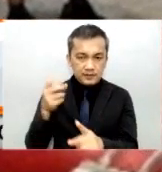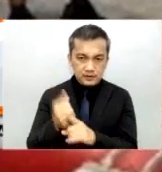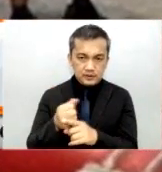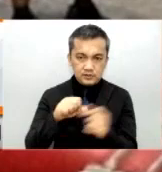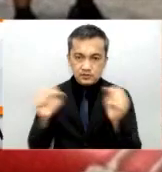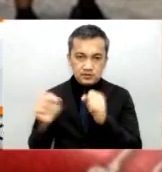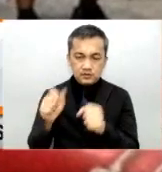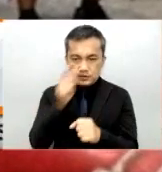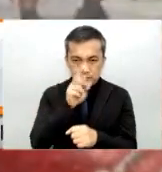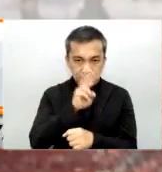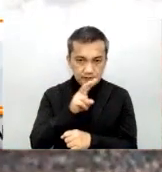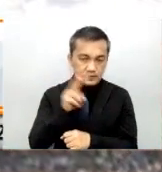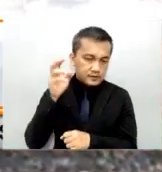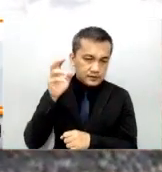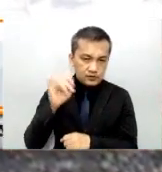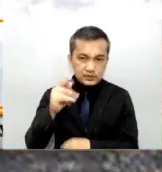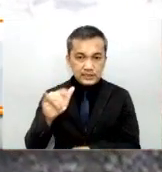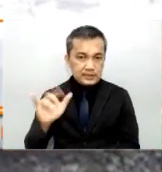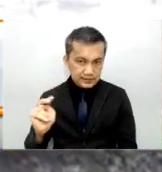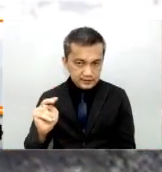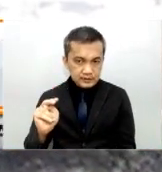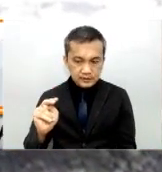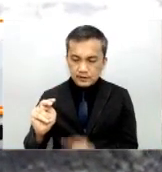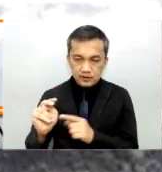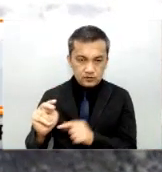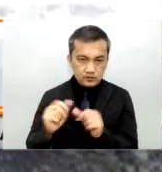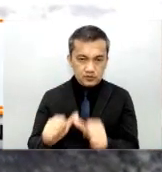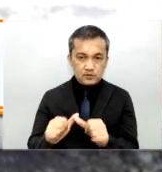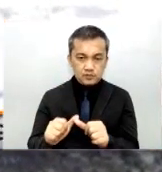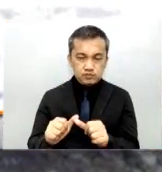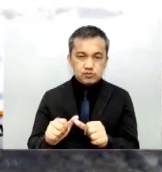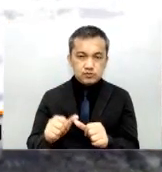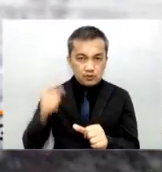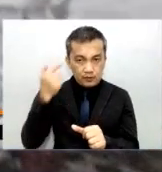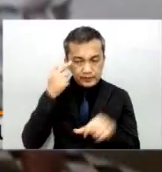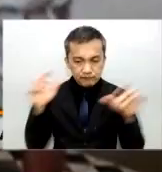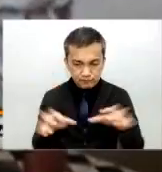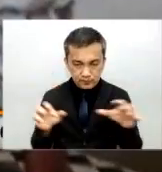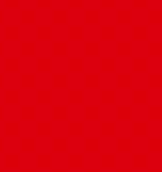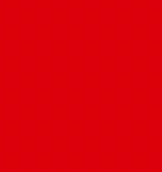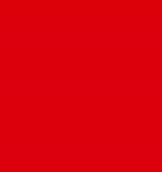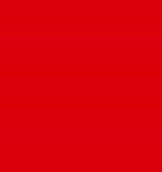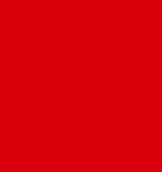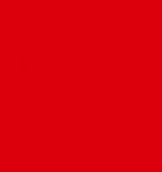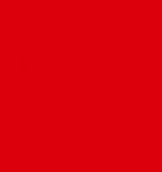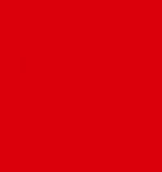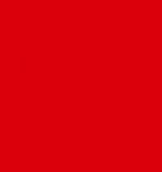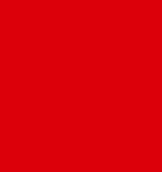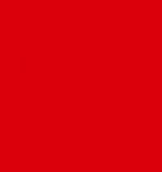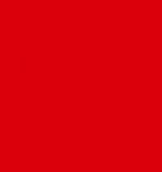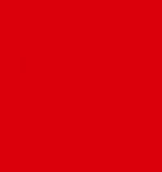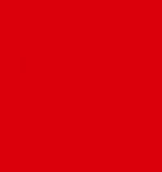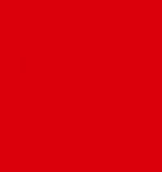Luzon, Visayas at Soksarjen. Tuloy-tuloy daw ang pagkilos ng pamahalaan para sa maaaring pinsala ng bagyo.